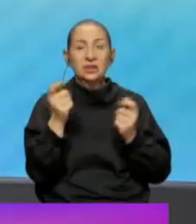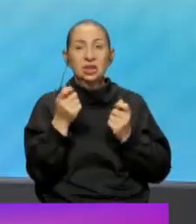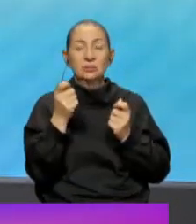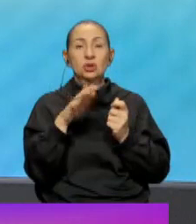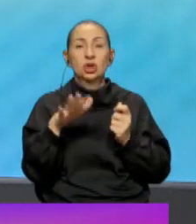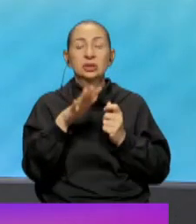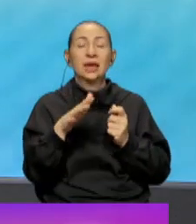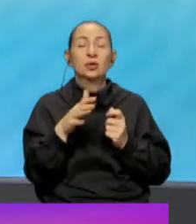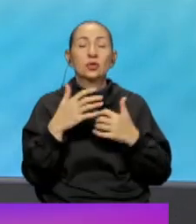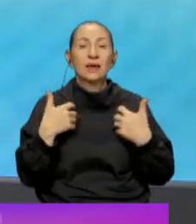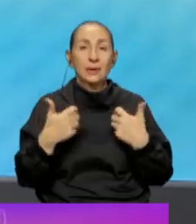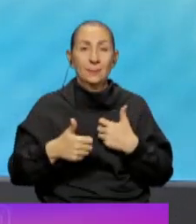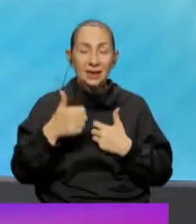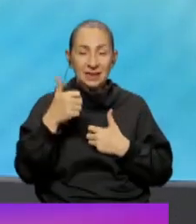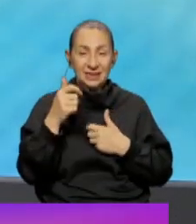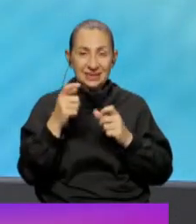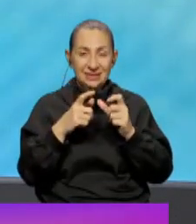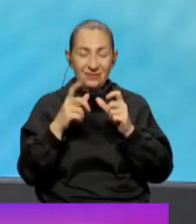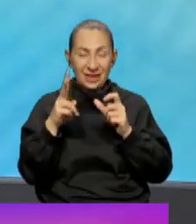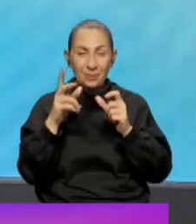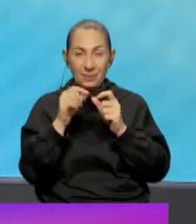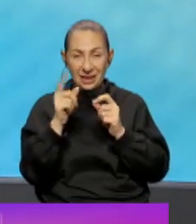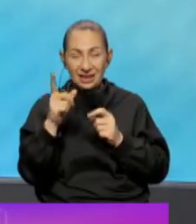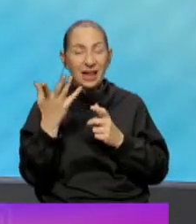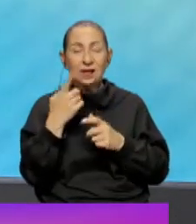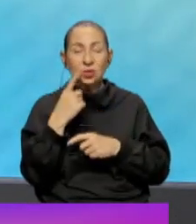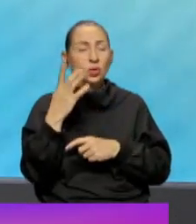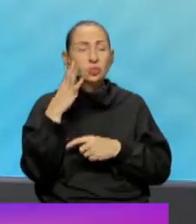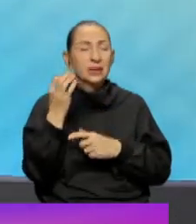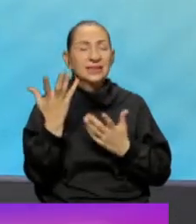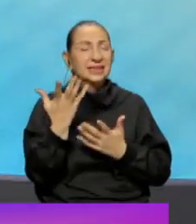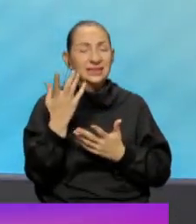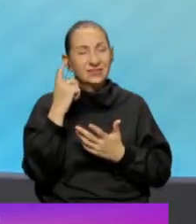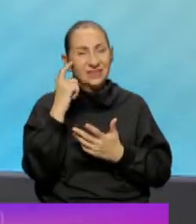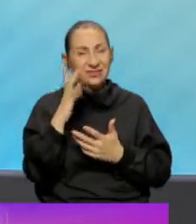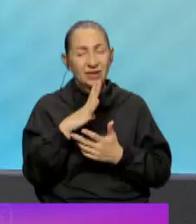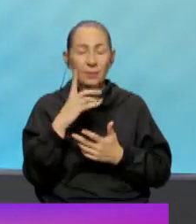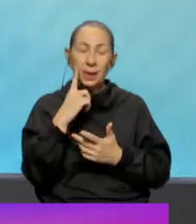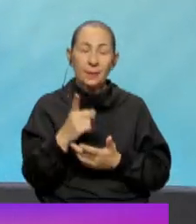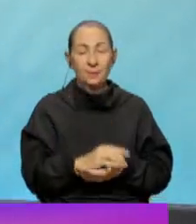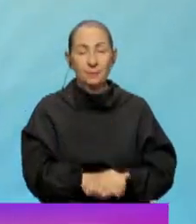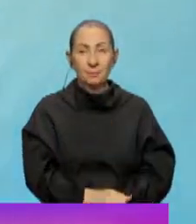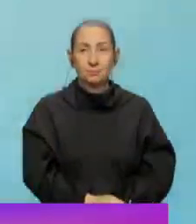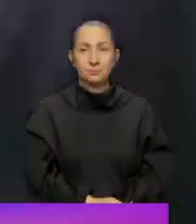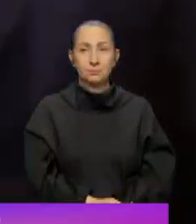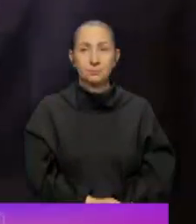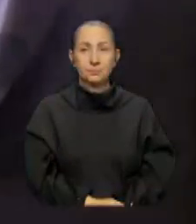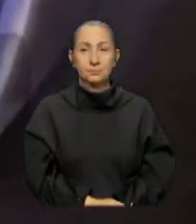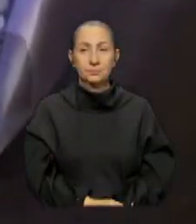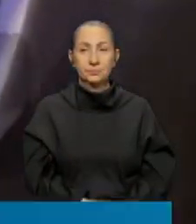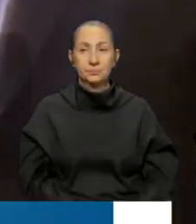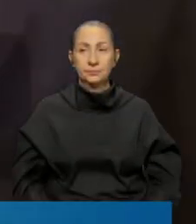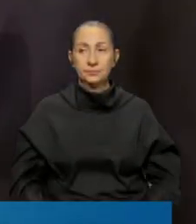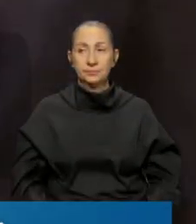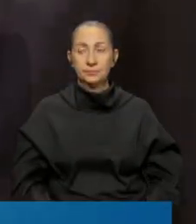ve Sosyal Güvenlik Bakanı Sayın Vedat Bilgin neler söyledi? Uzmanlar nasıl yorumladı durumu bakalım. EYT'nin çilesi